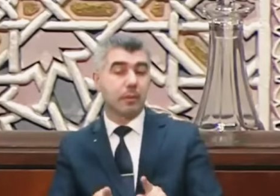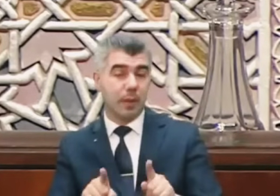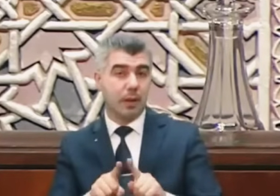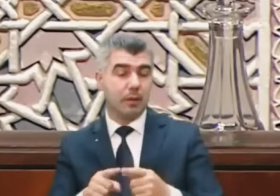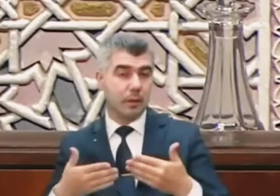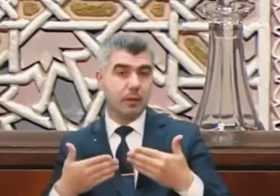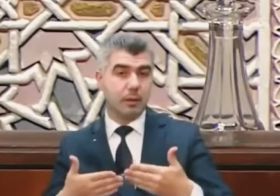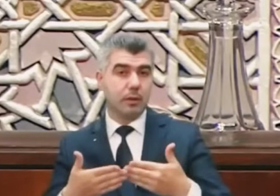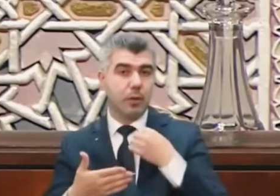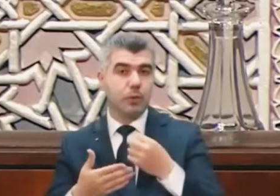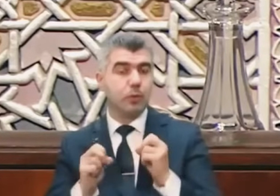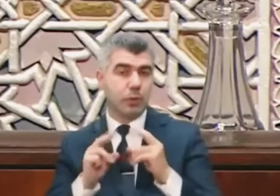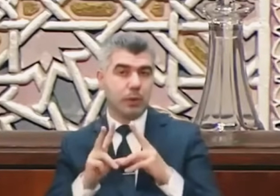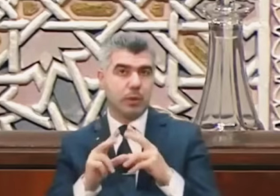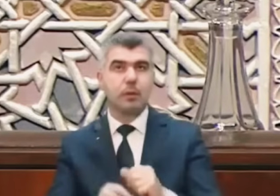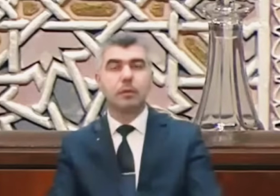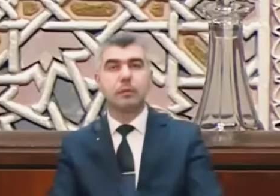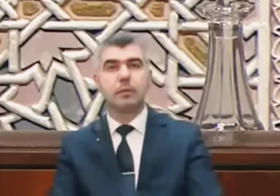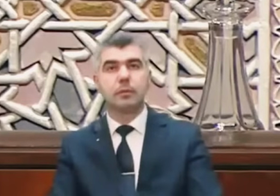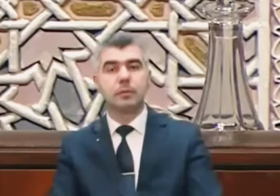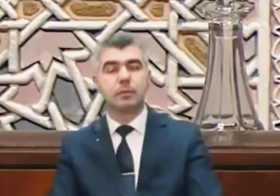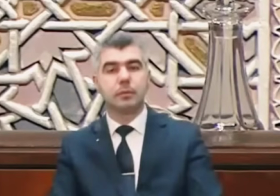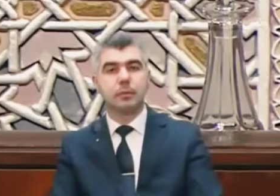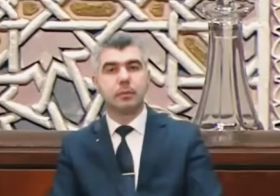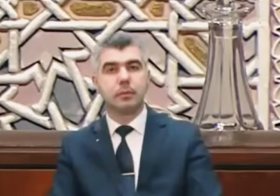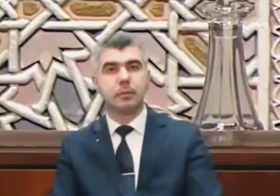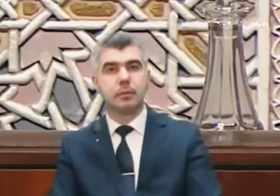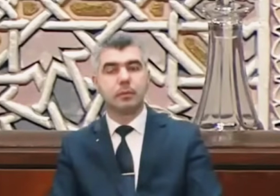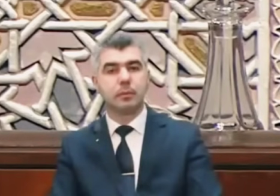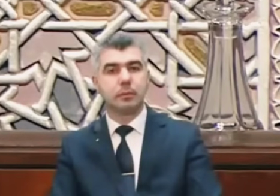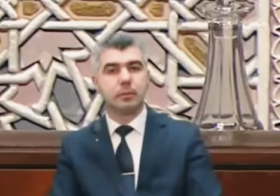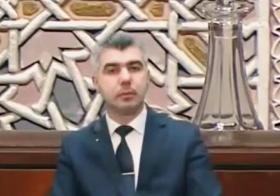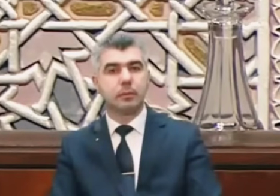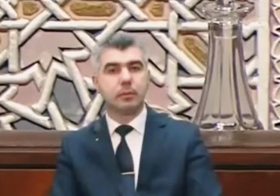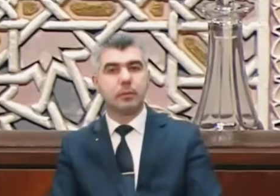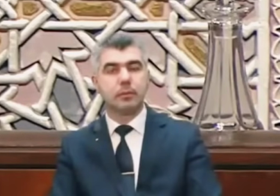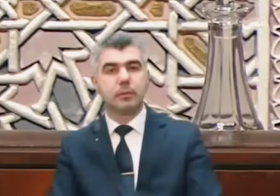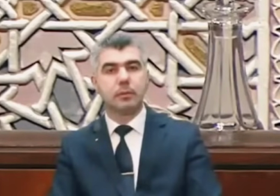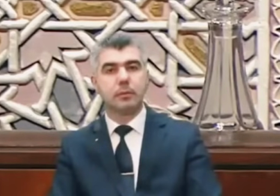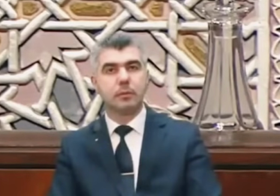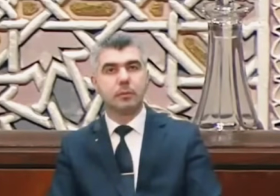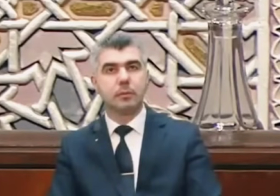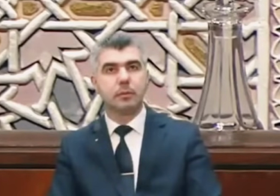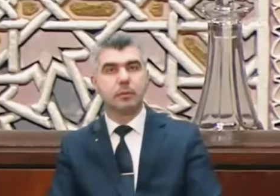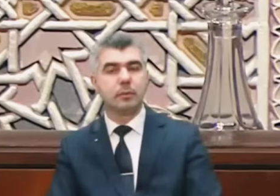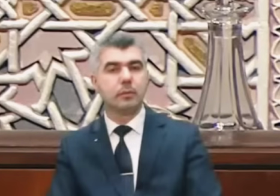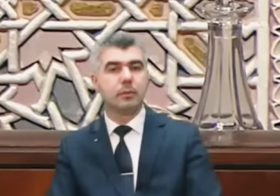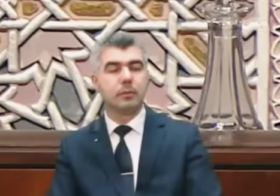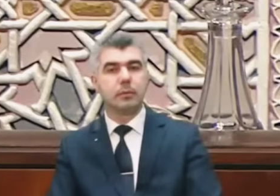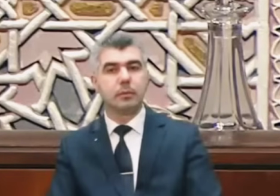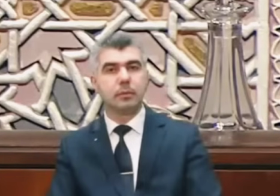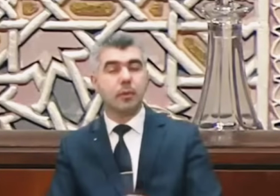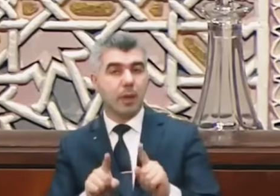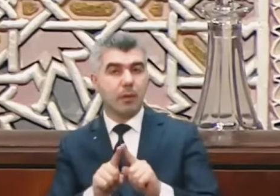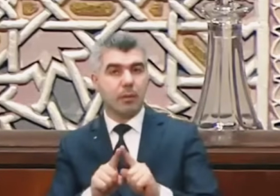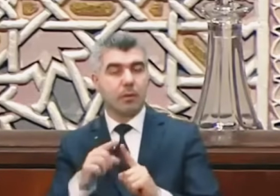يمكنني نعطيك يمكنني ما نعطيكش، حيث لا عندي الخيار. راه عندي الخيار.